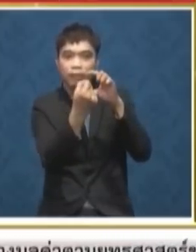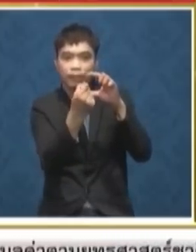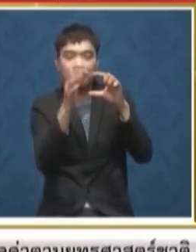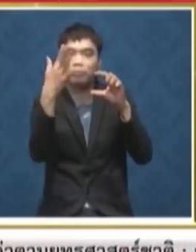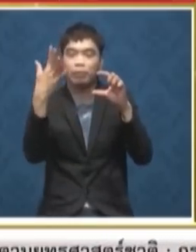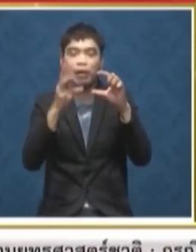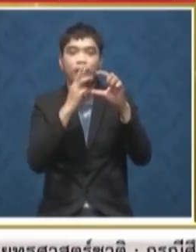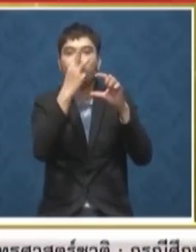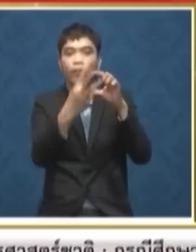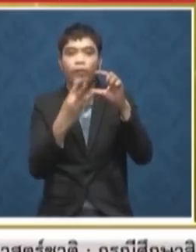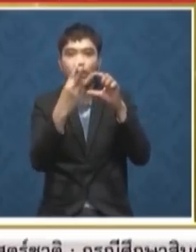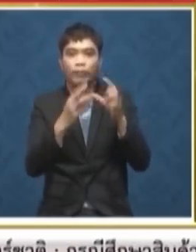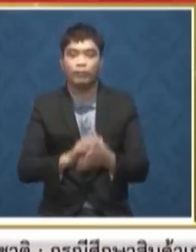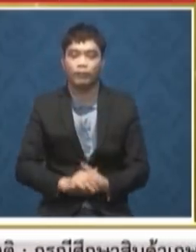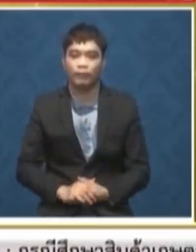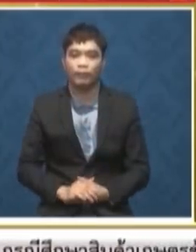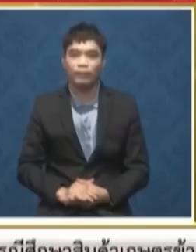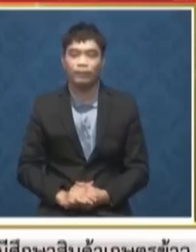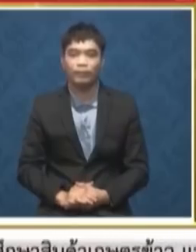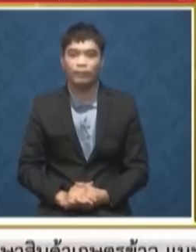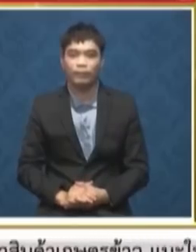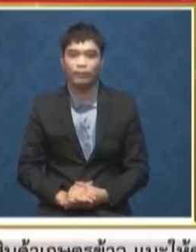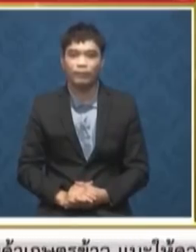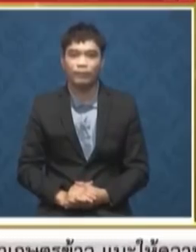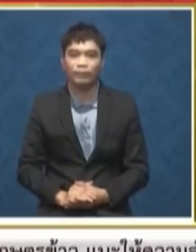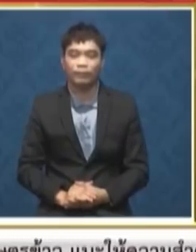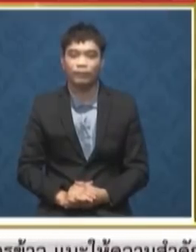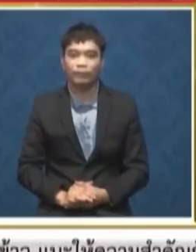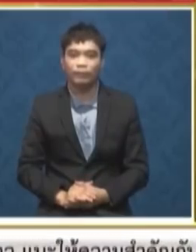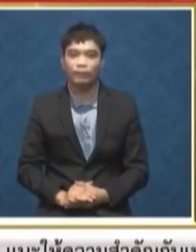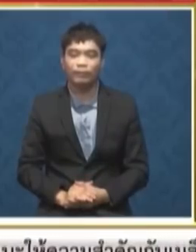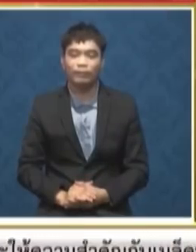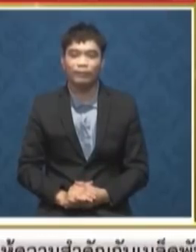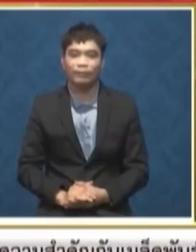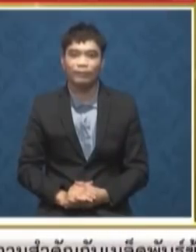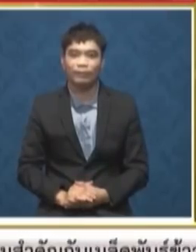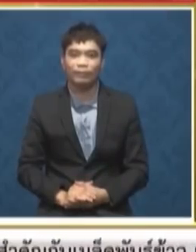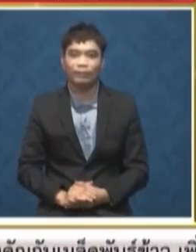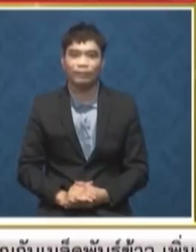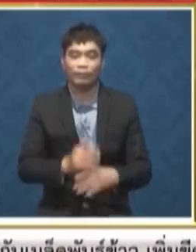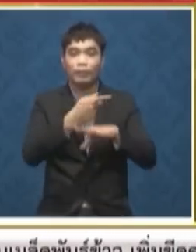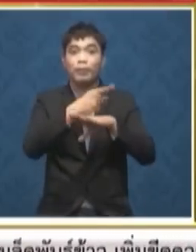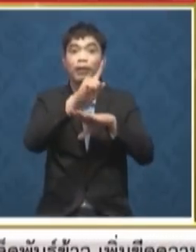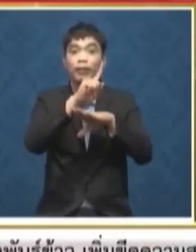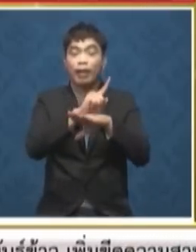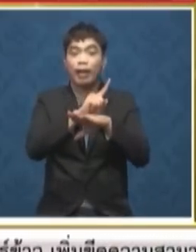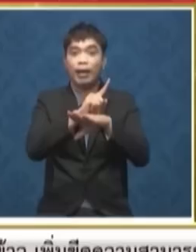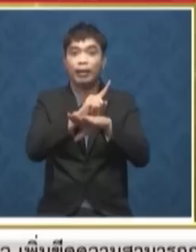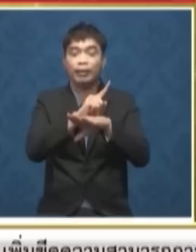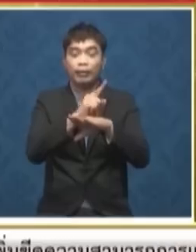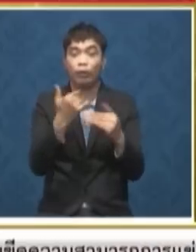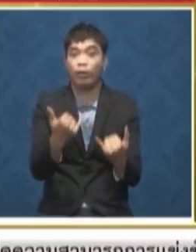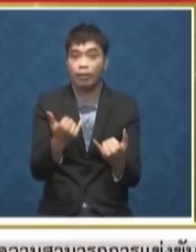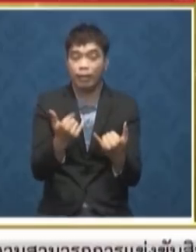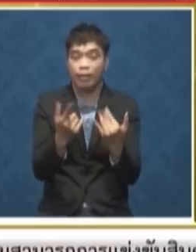นูญนะฮะเลขเกณฑ์ในการตัดสินใจที่ถูกต้องนะครับผมว่านั่นเป็นเรื่องสำคัญกว่าครับ